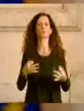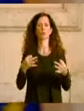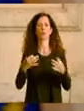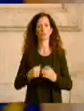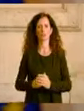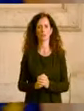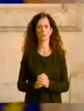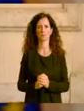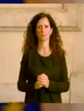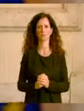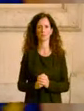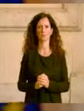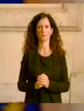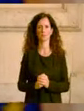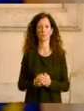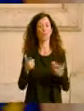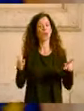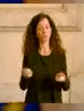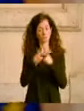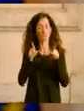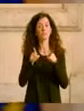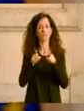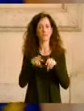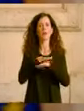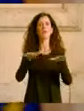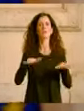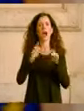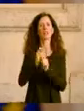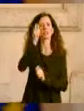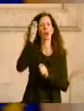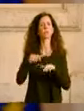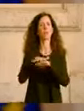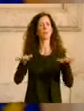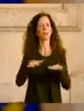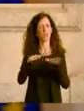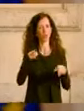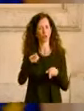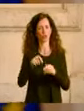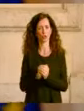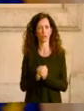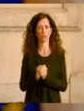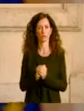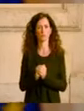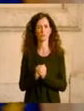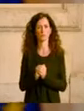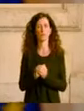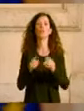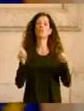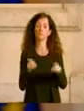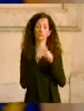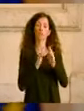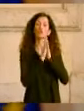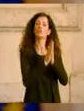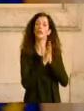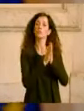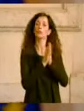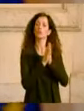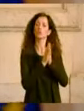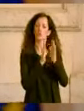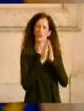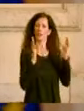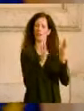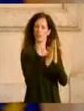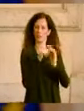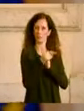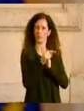cosa vale per gli stabilimenti balneari. Riprendono anche le celebrazioni liturgiche. Abbiamo fatto